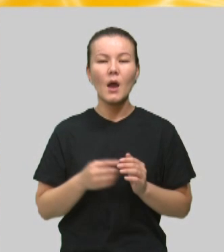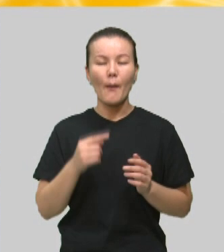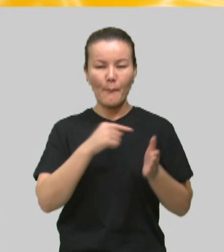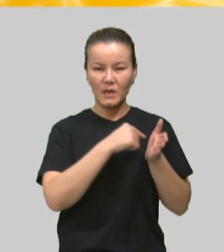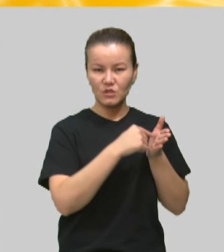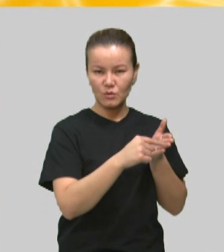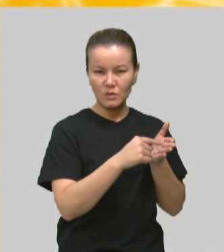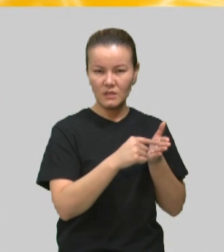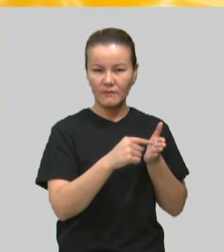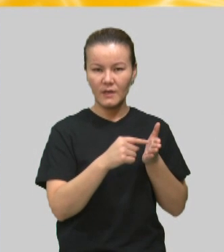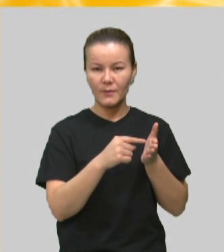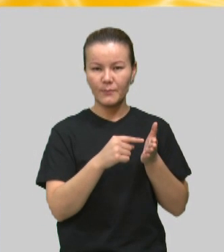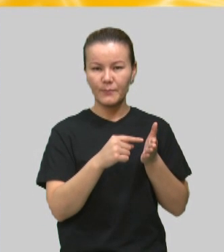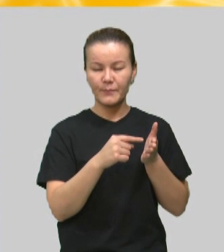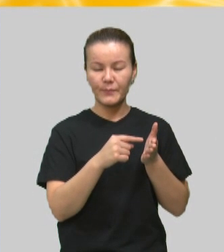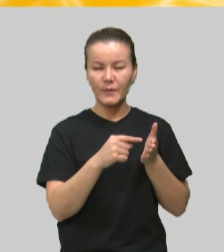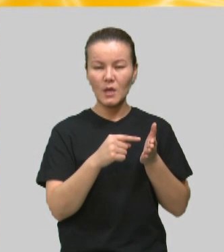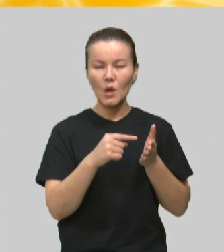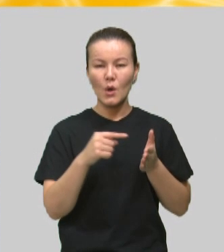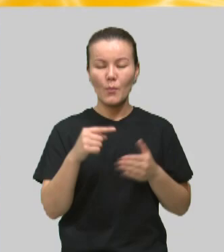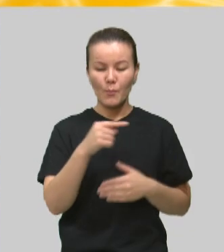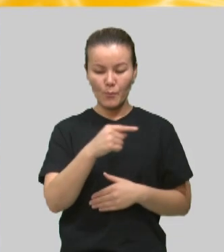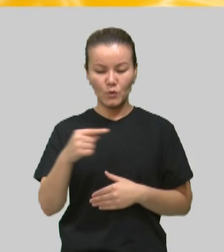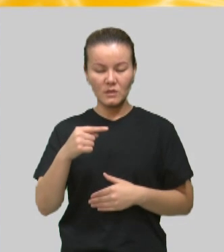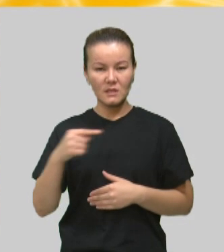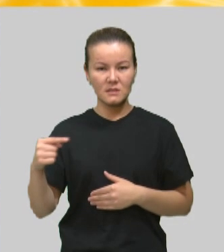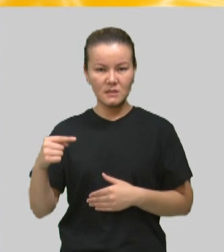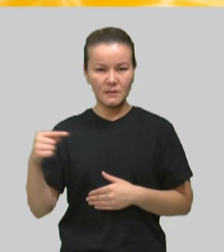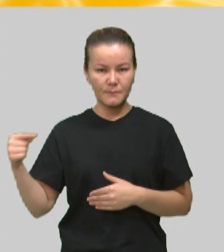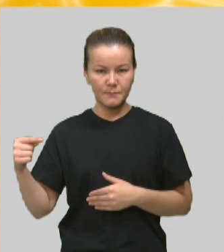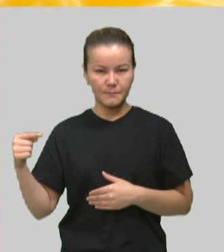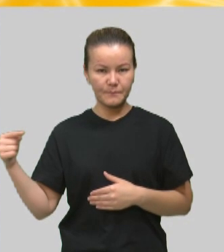Подчеркиваем его пунктиром.